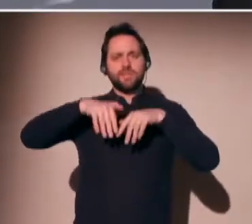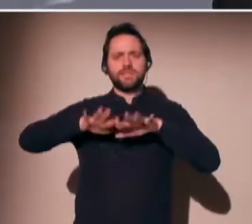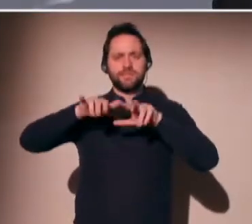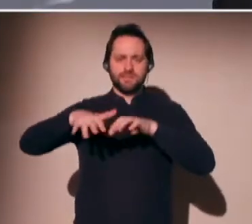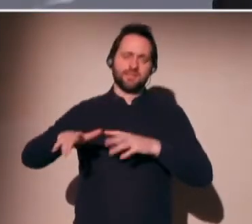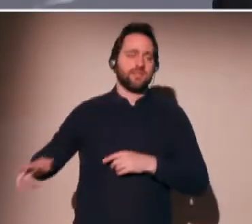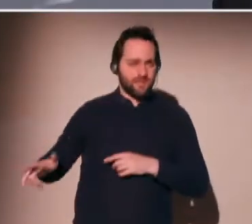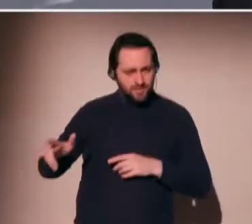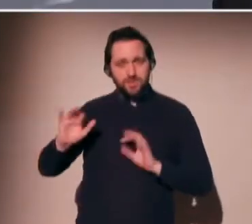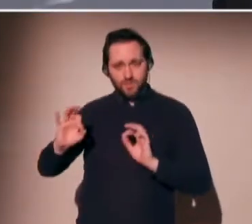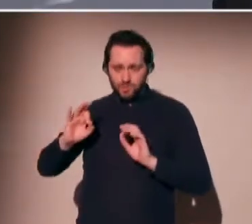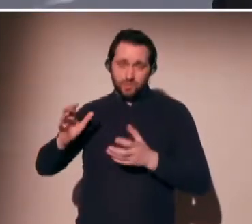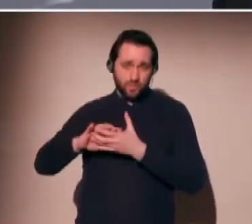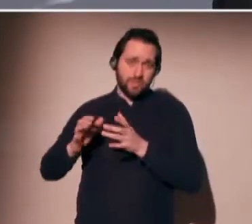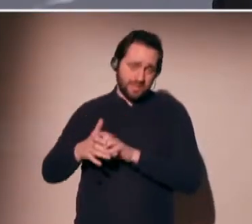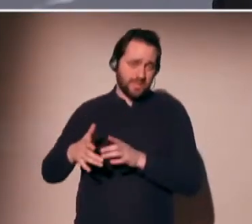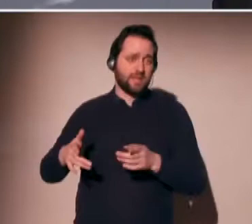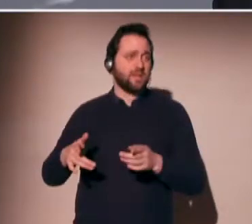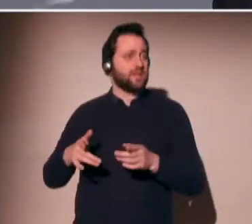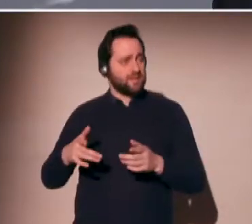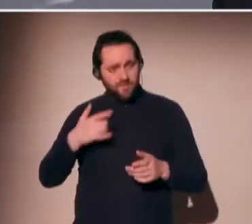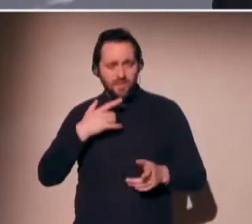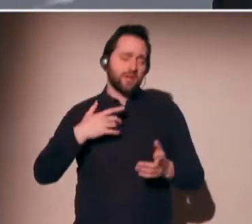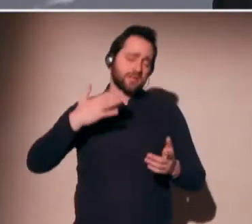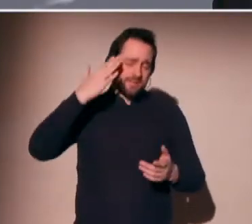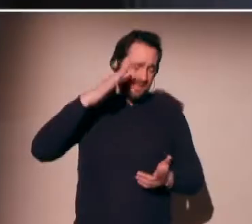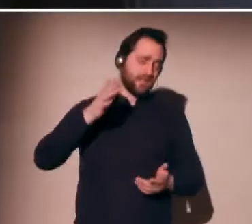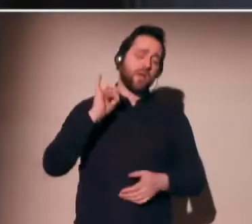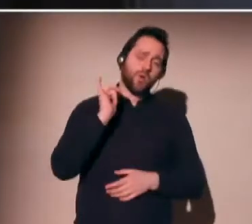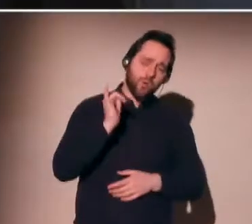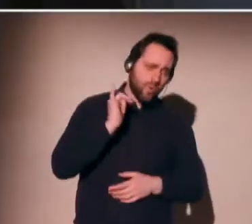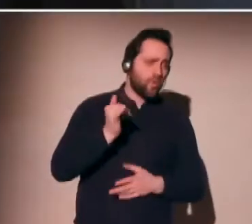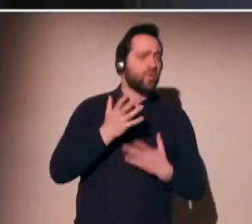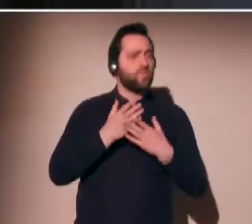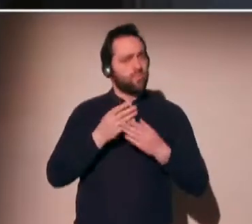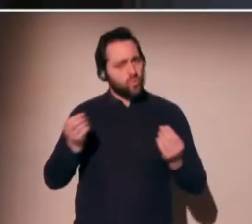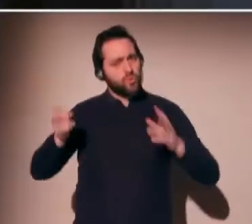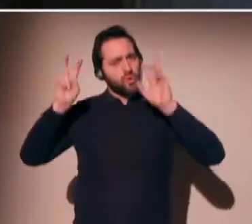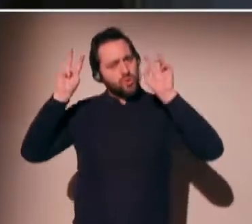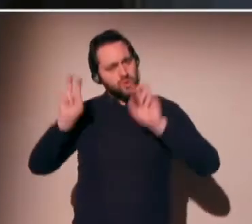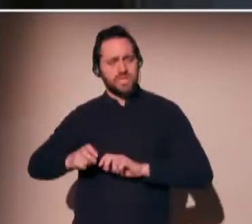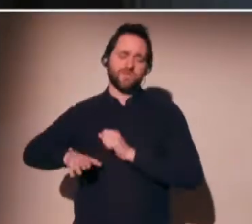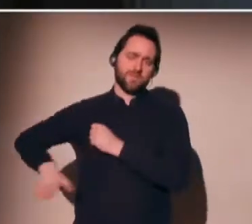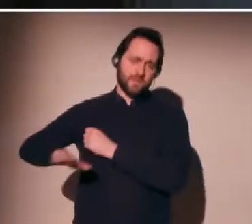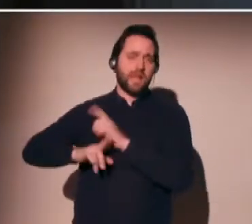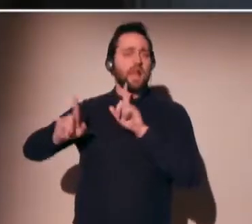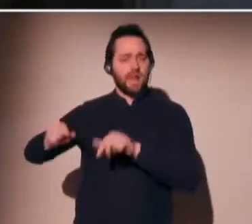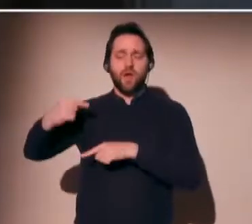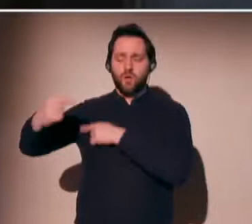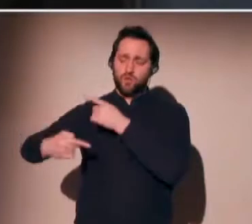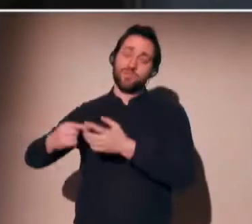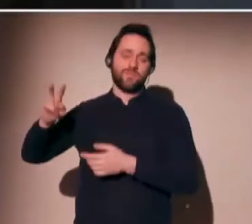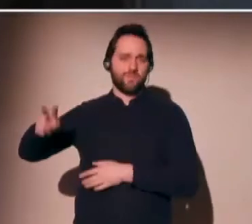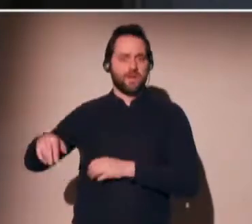Donc on sait que ça va prendre du temps, il y a beaucoup de recherches fondamentales là-dessus. En même temps, c'est très très important pour s'assurer que ces systèmes vont être fiables